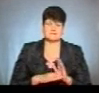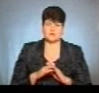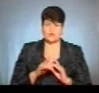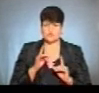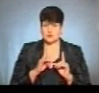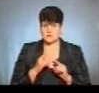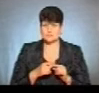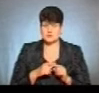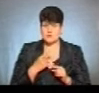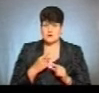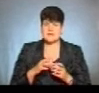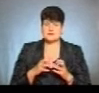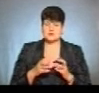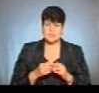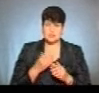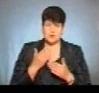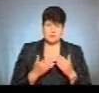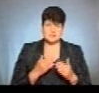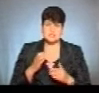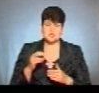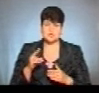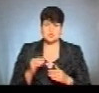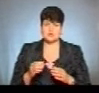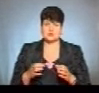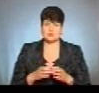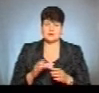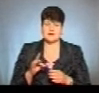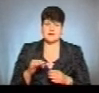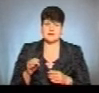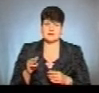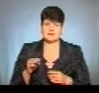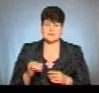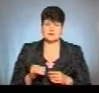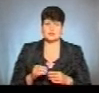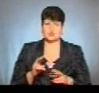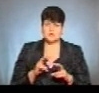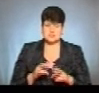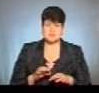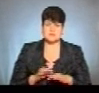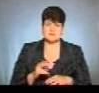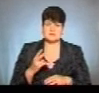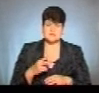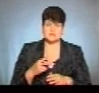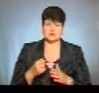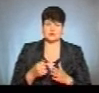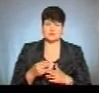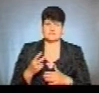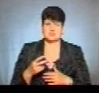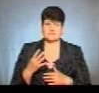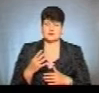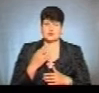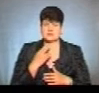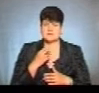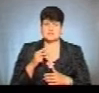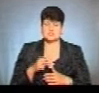Ради. Про це свідчать результати опитування соціологічної групи «Рейтинг». Дослідження провели з 20 по 24 червня 2019